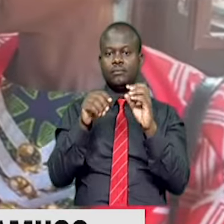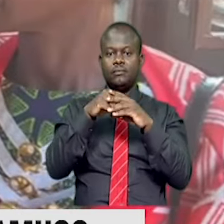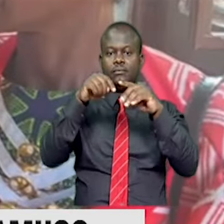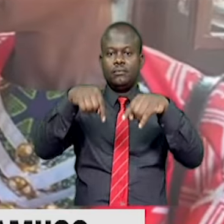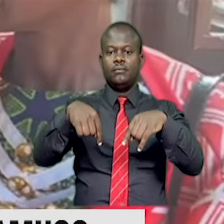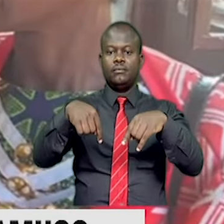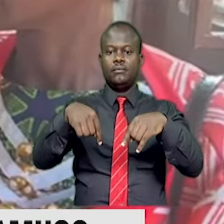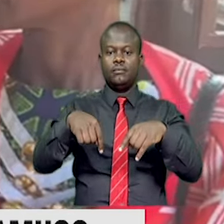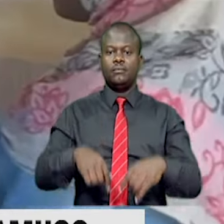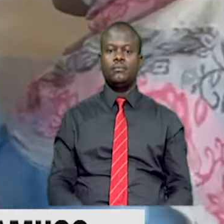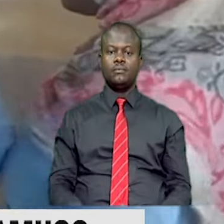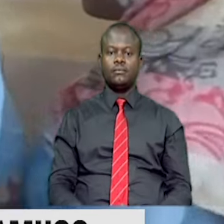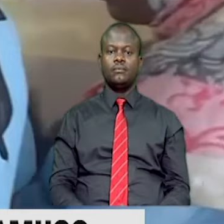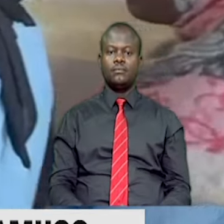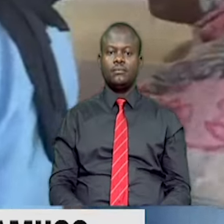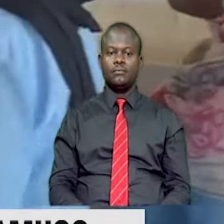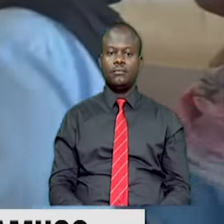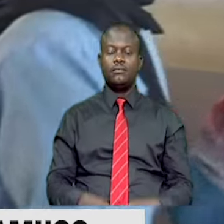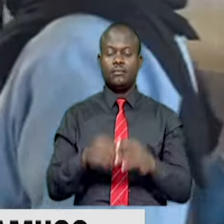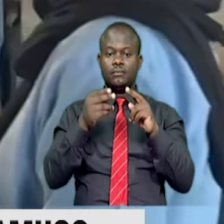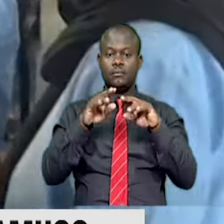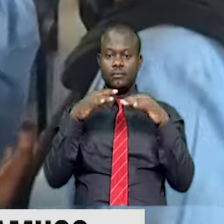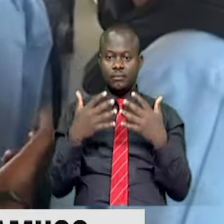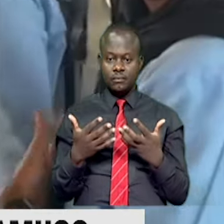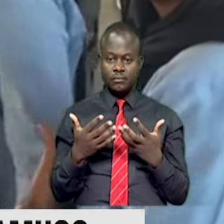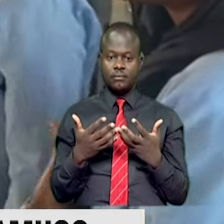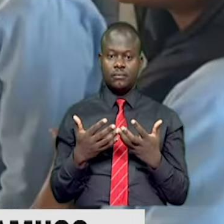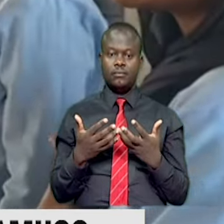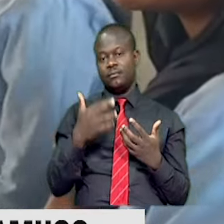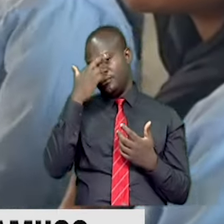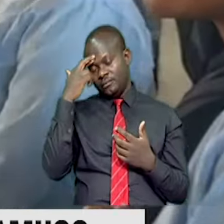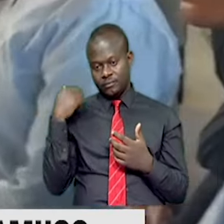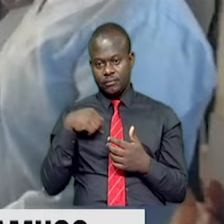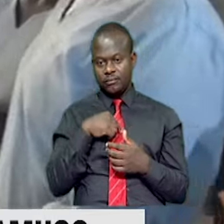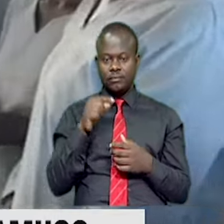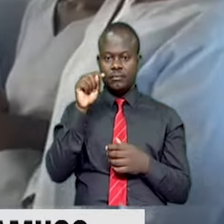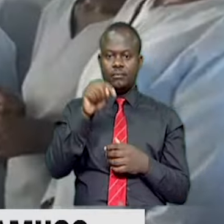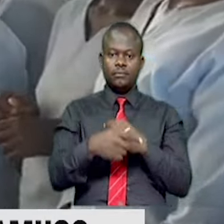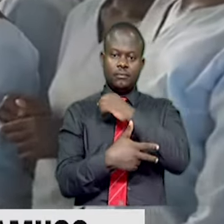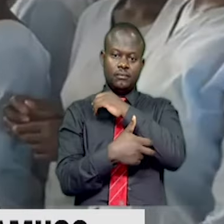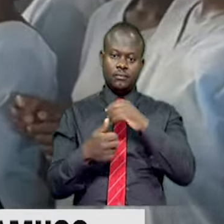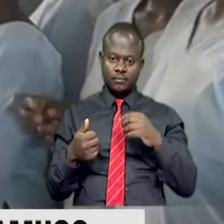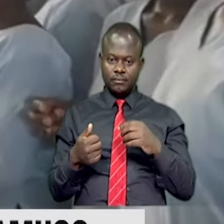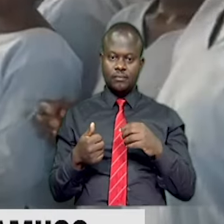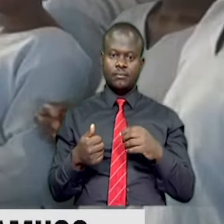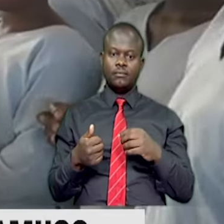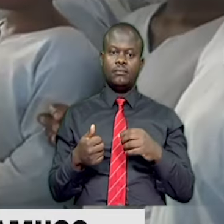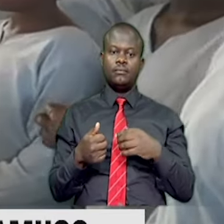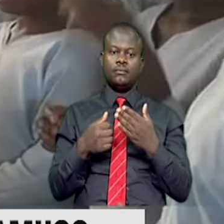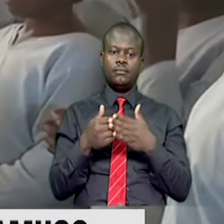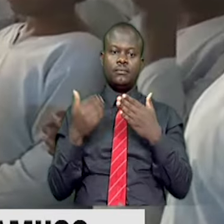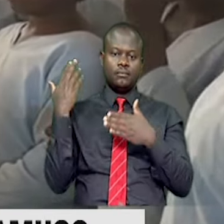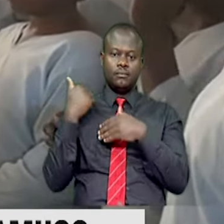ibintu bitandukanye. Ubundi cyakuzanye aha byari byagenze bite? Ikintu cyanzanye hano ni ubujura. Mbere